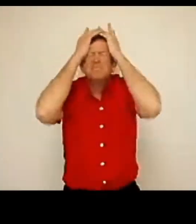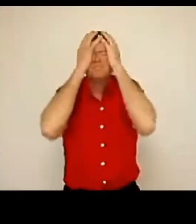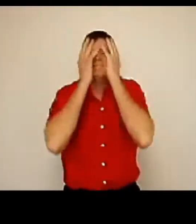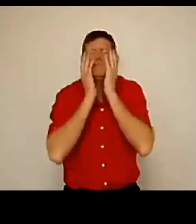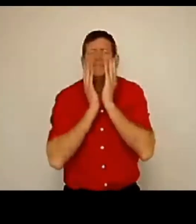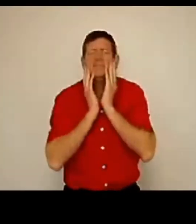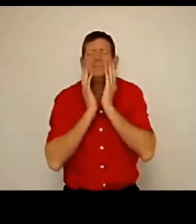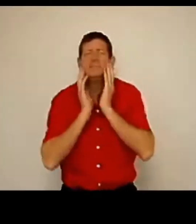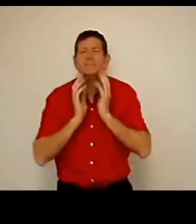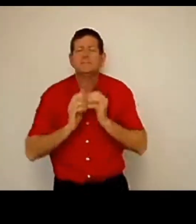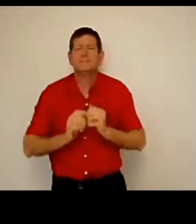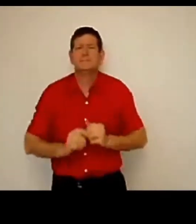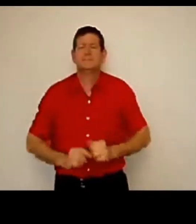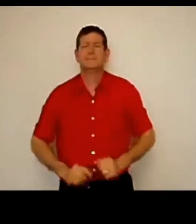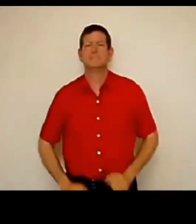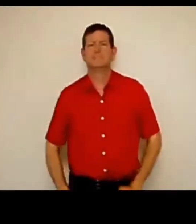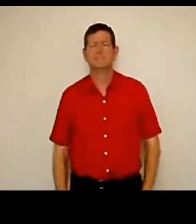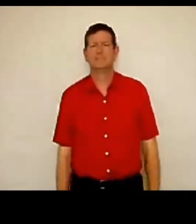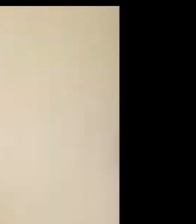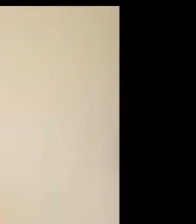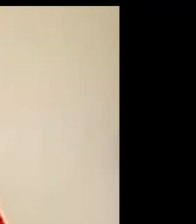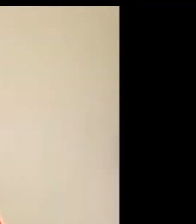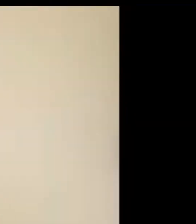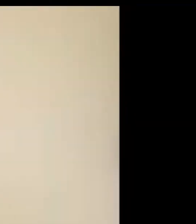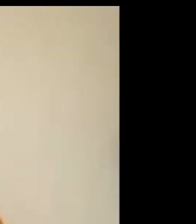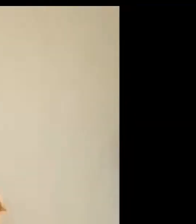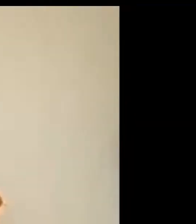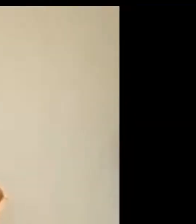Prendre une douche.